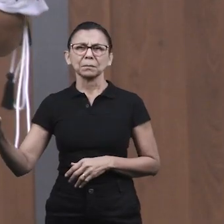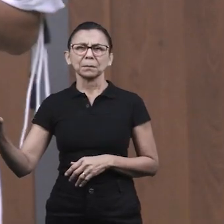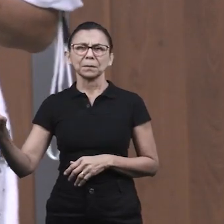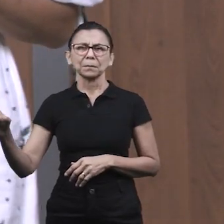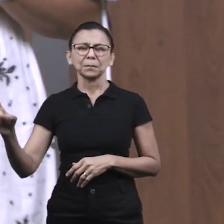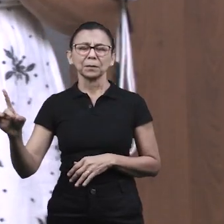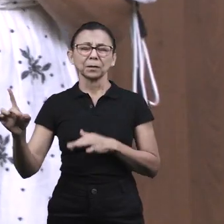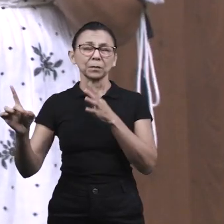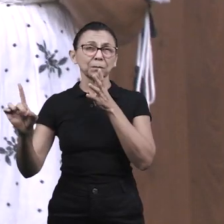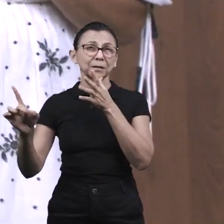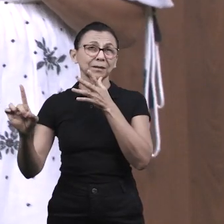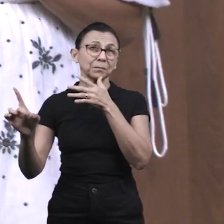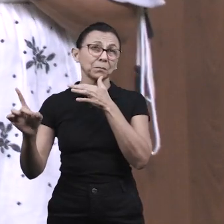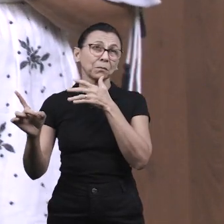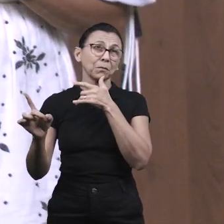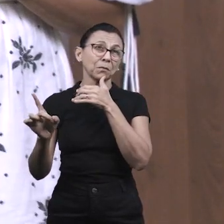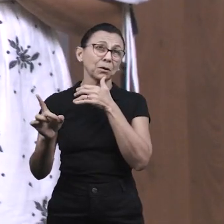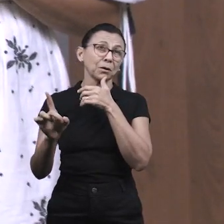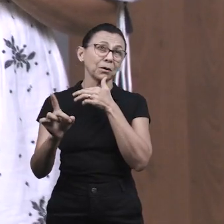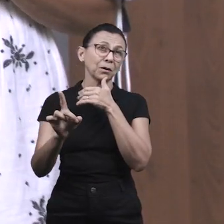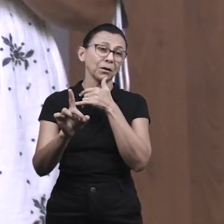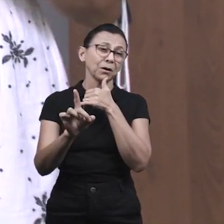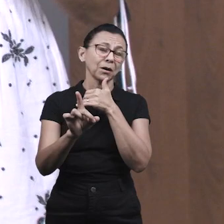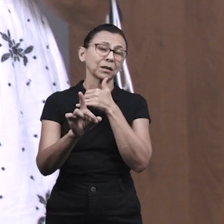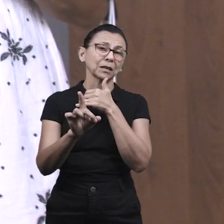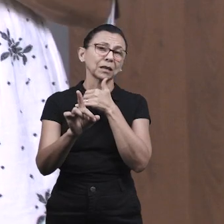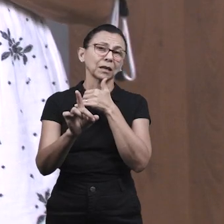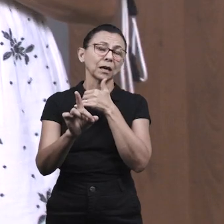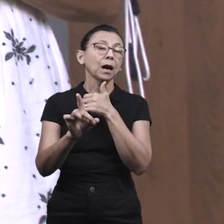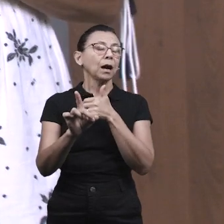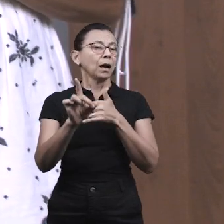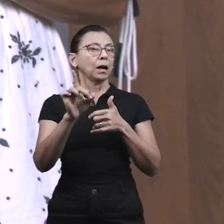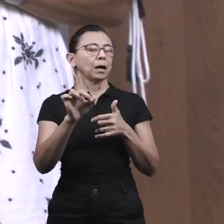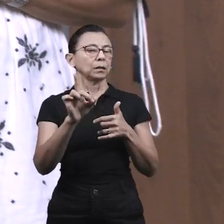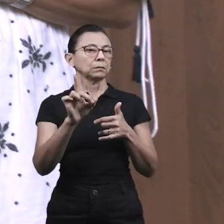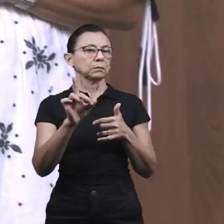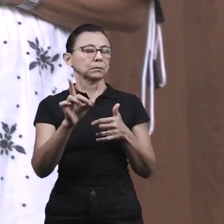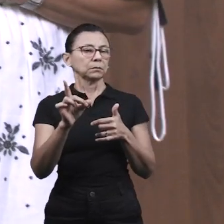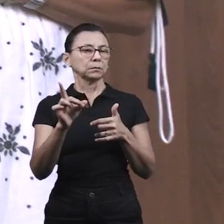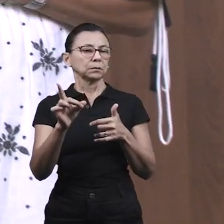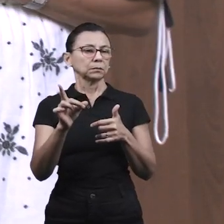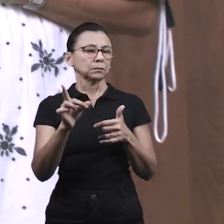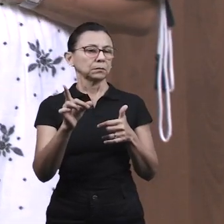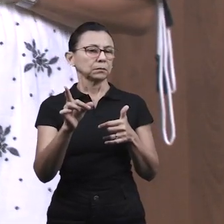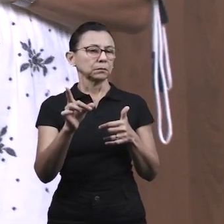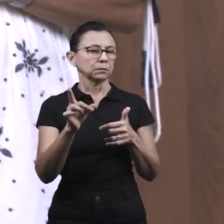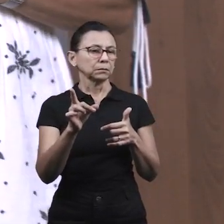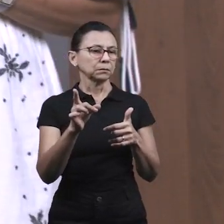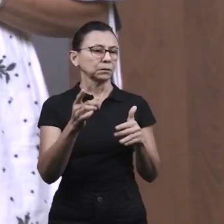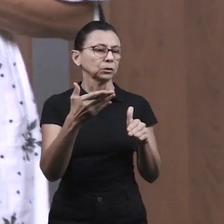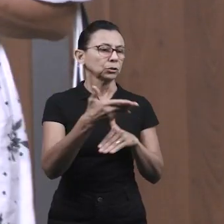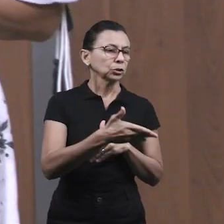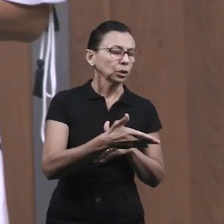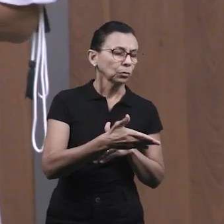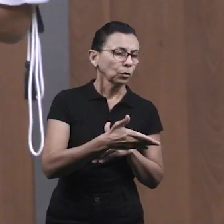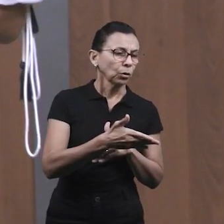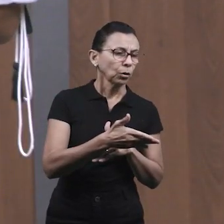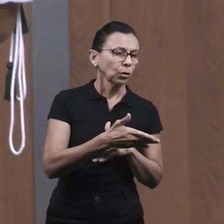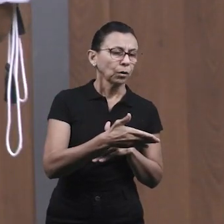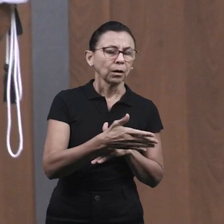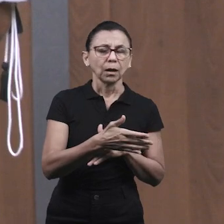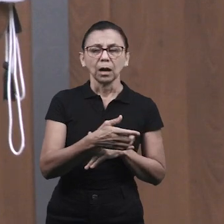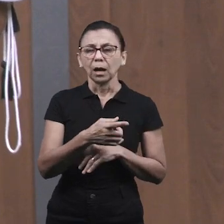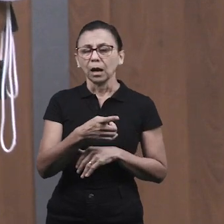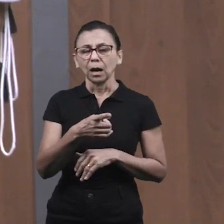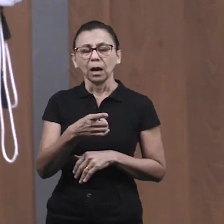il arrive à la maison de Lazare, Marie et Marthe cherchent Jésus et disent, Seigneur, regarde, si tu